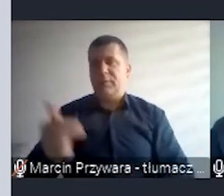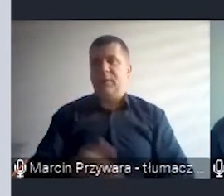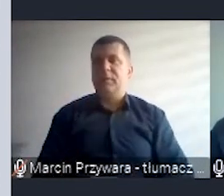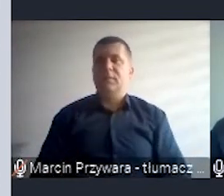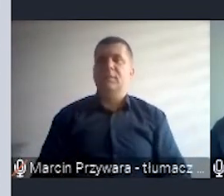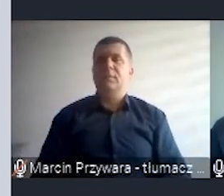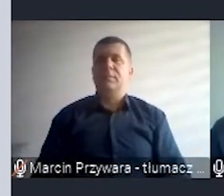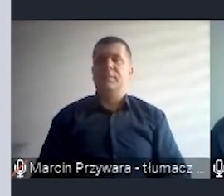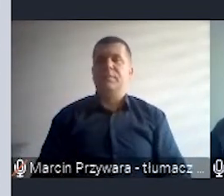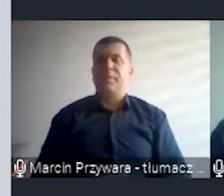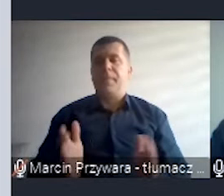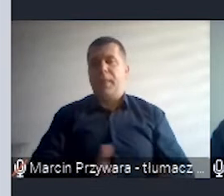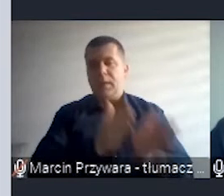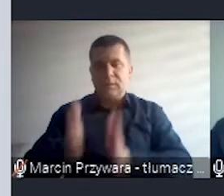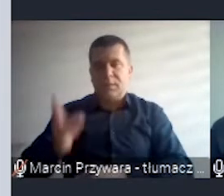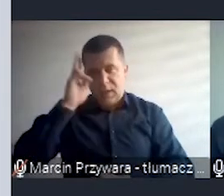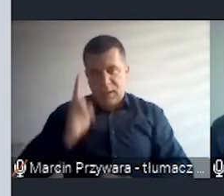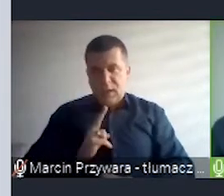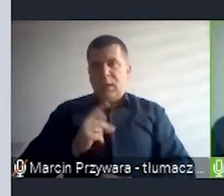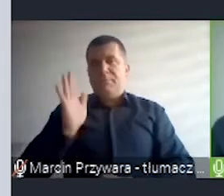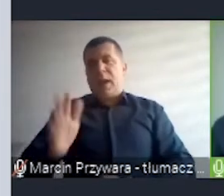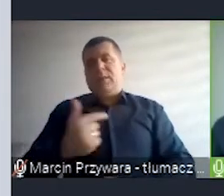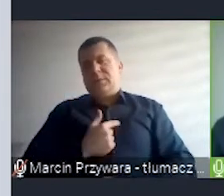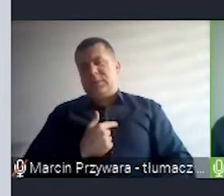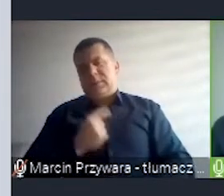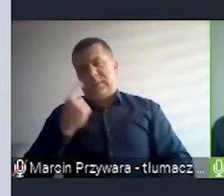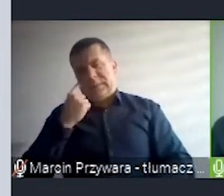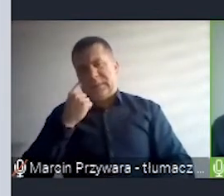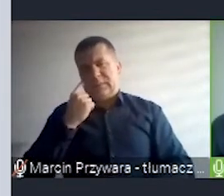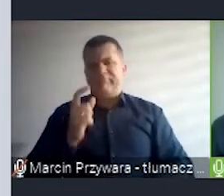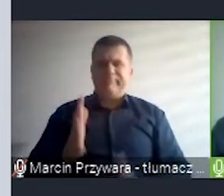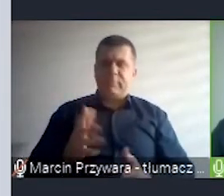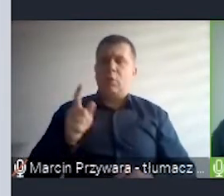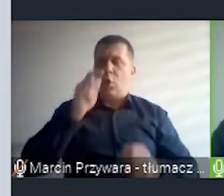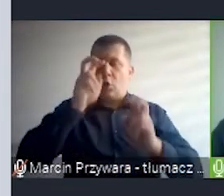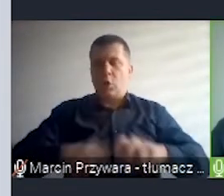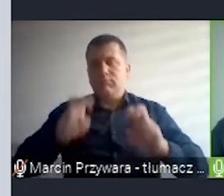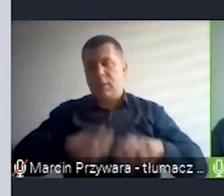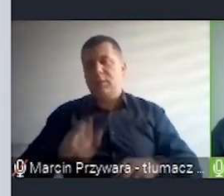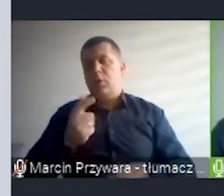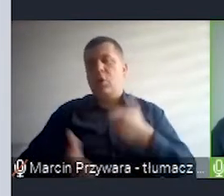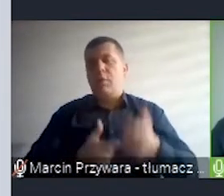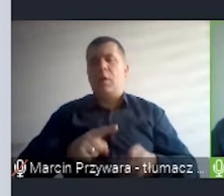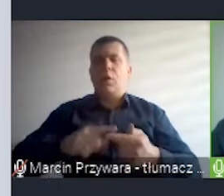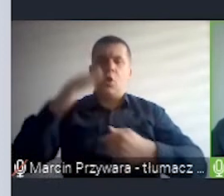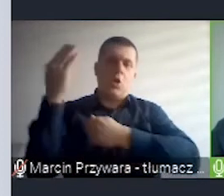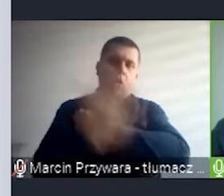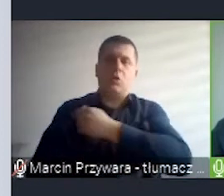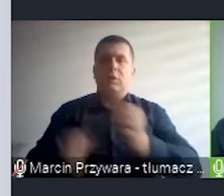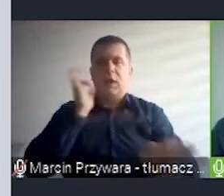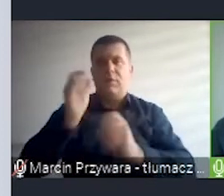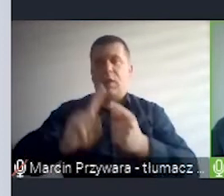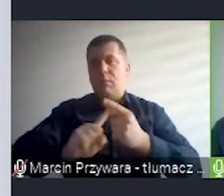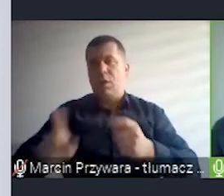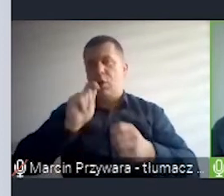Następnie instytucja ewentualne zastrzeżenia rozpatruje i sporządza końcową informację pokontrolną.